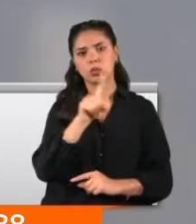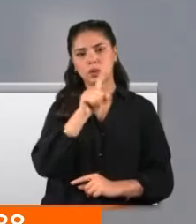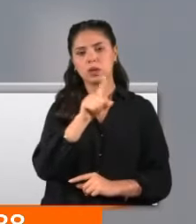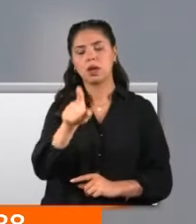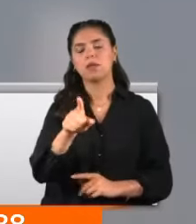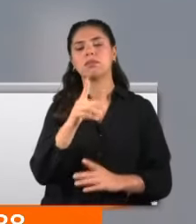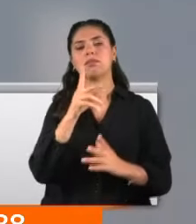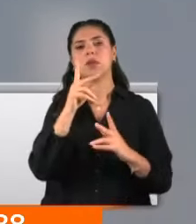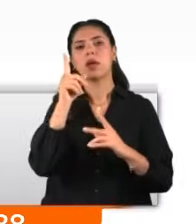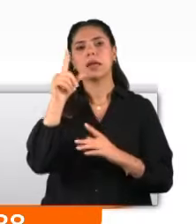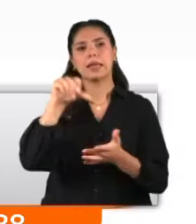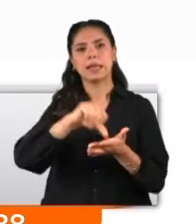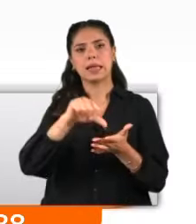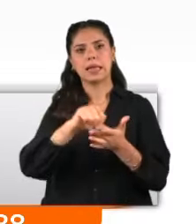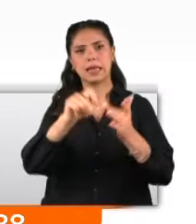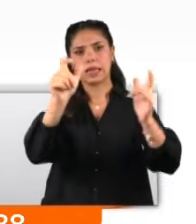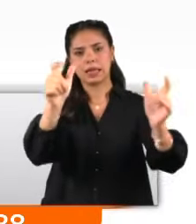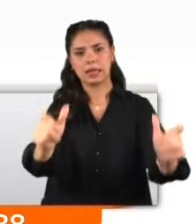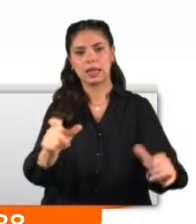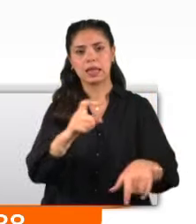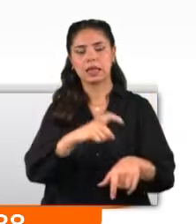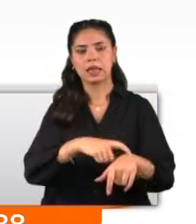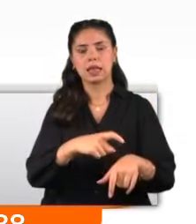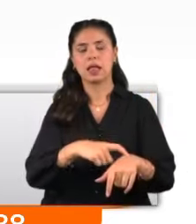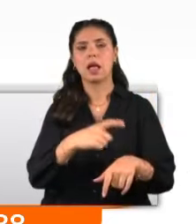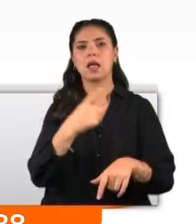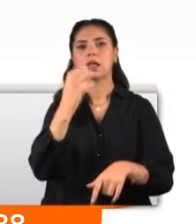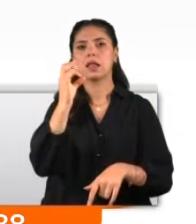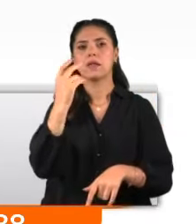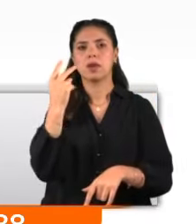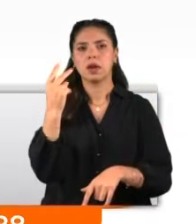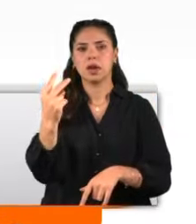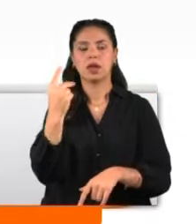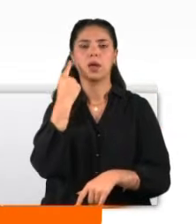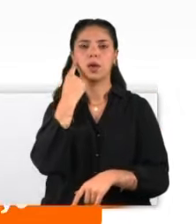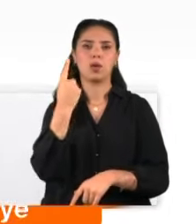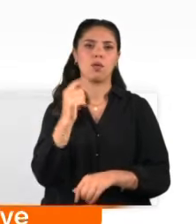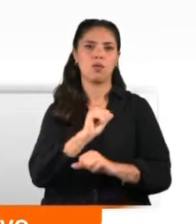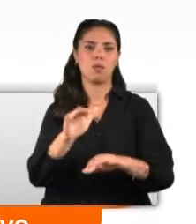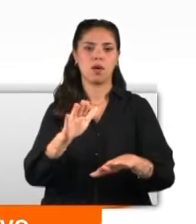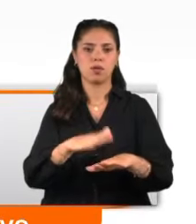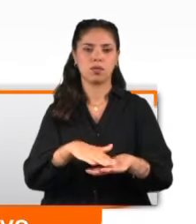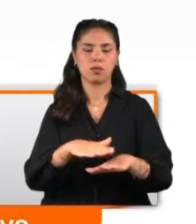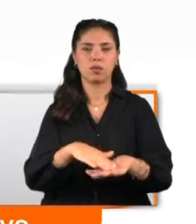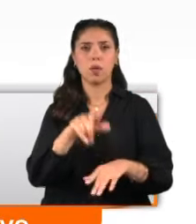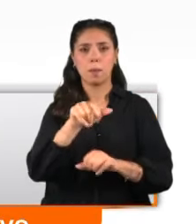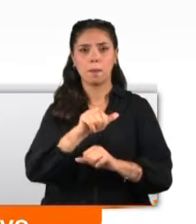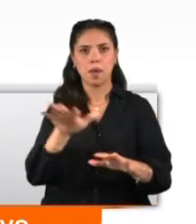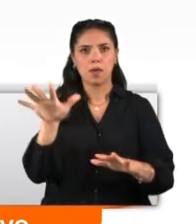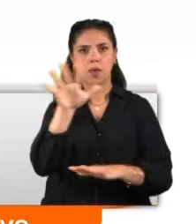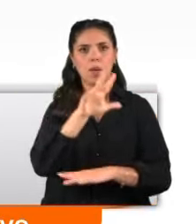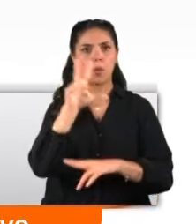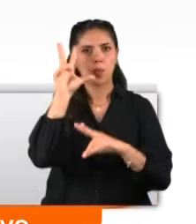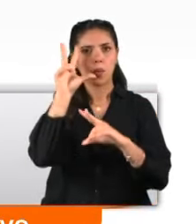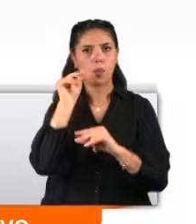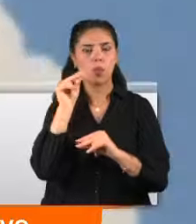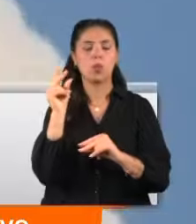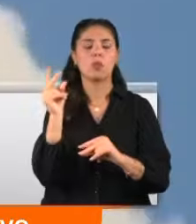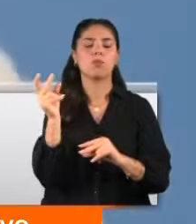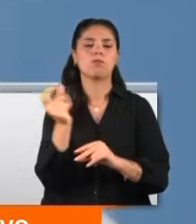ise İran Haber Ajansı'ndan saat 02'yi işaret eden bu paylaşım yapıldı. Paylaşım uykuları kaçırdı ama beklenen